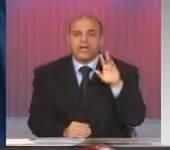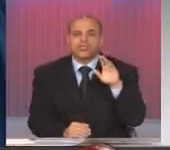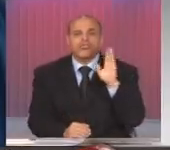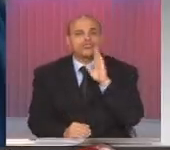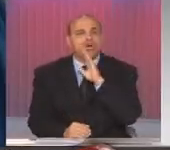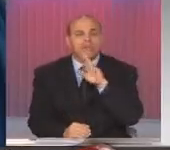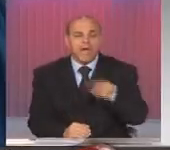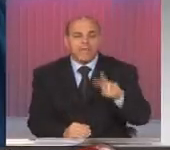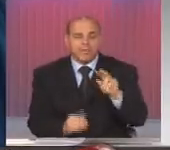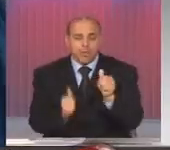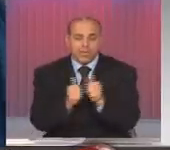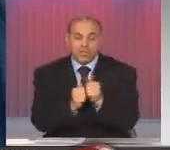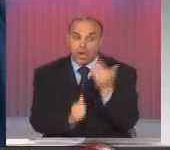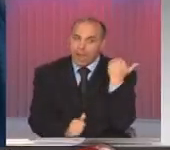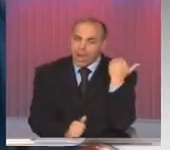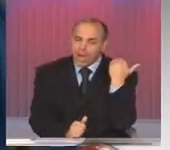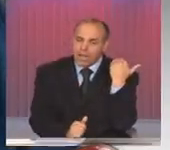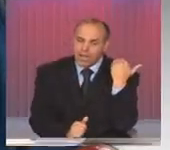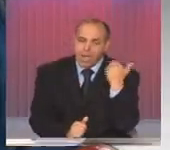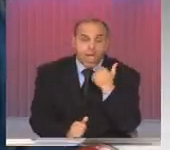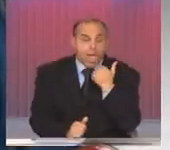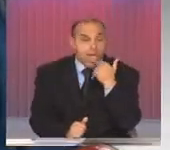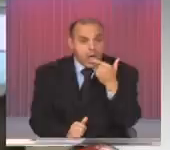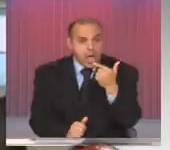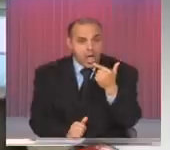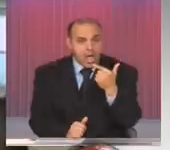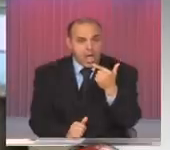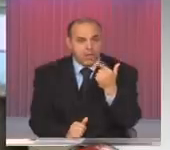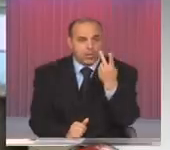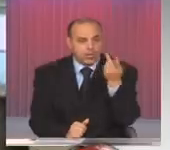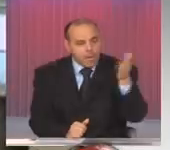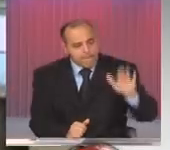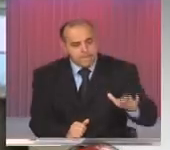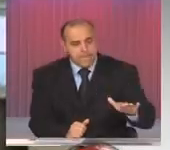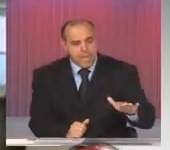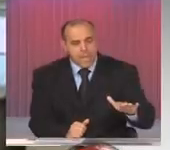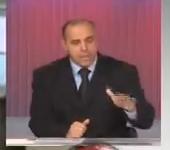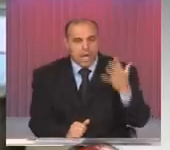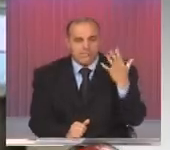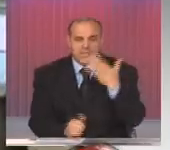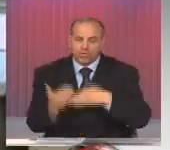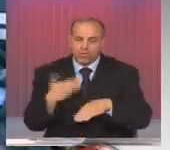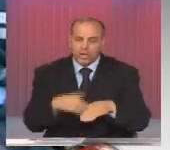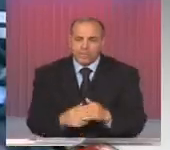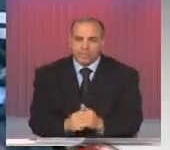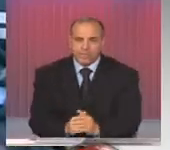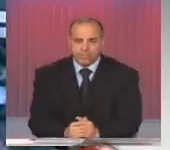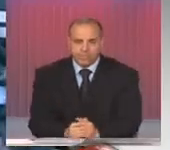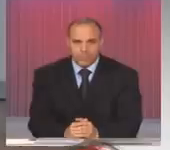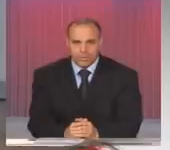جانفي 2011، وخلالها سقط شهيدين وخمسة جرحى.